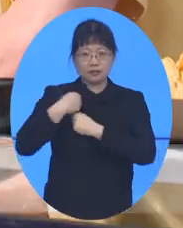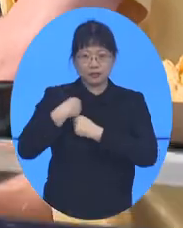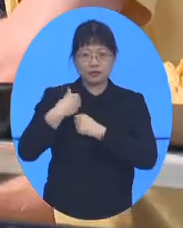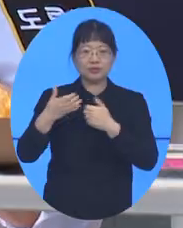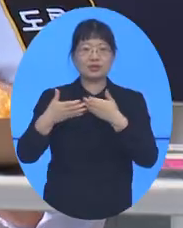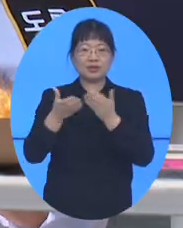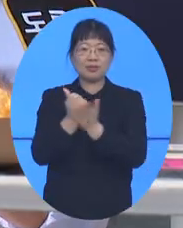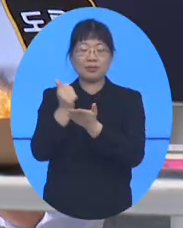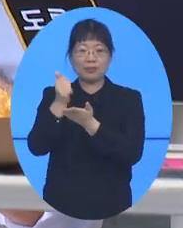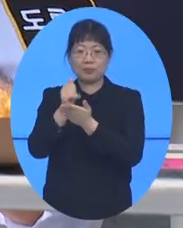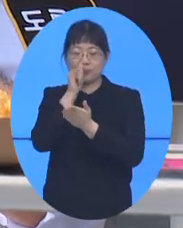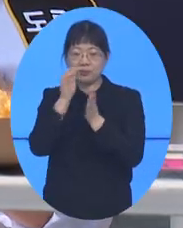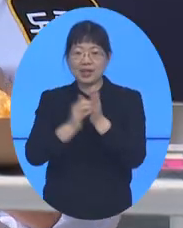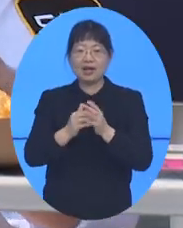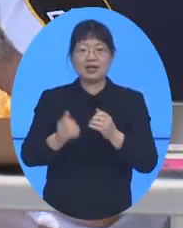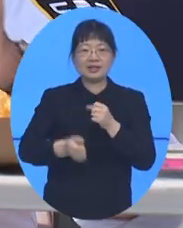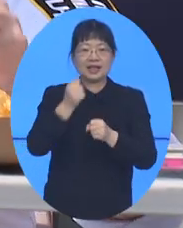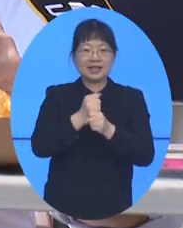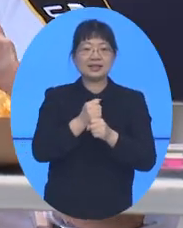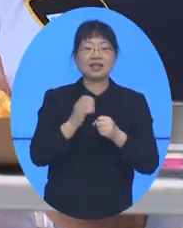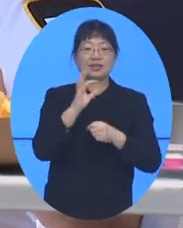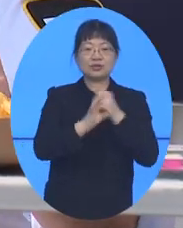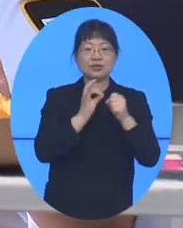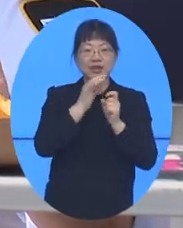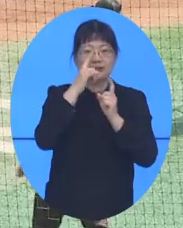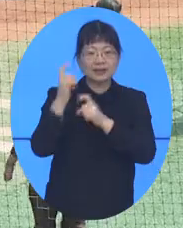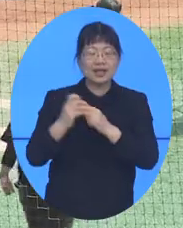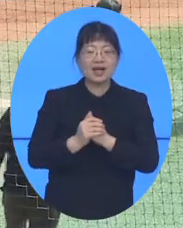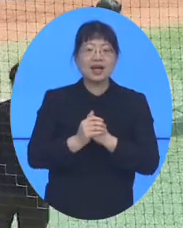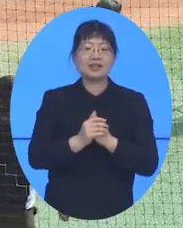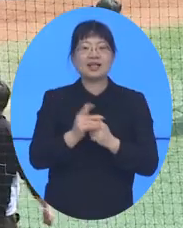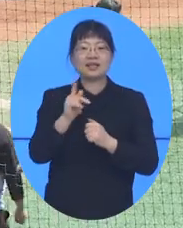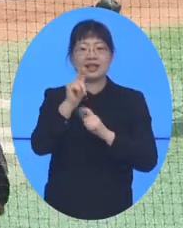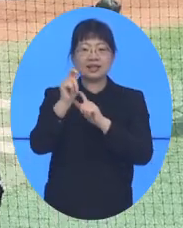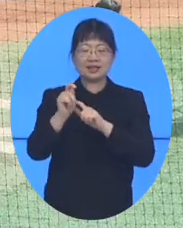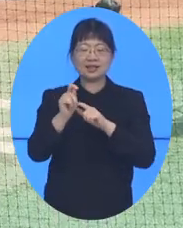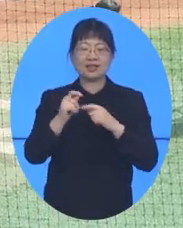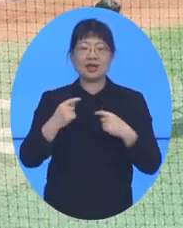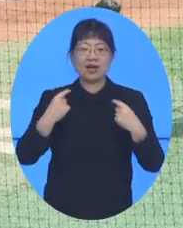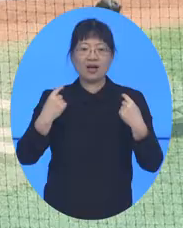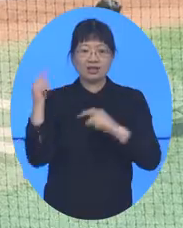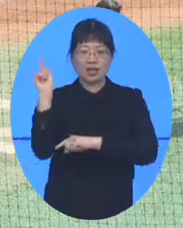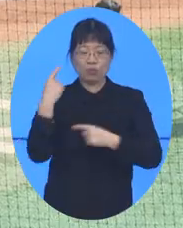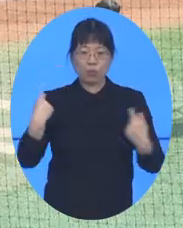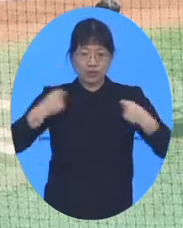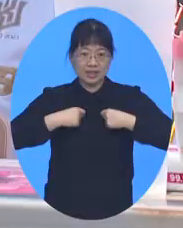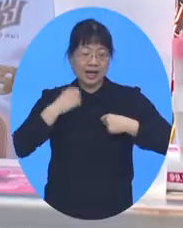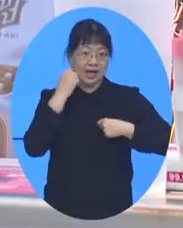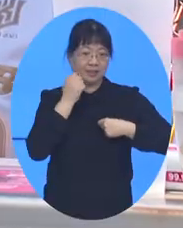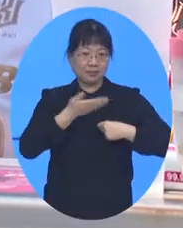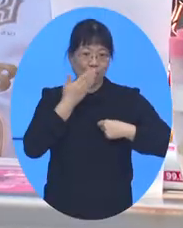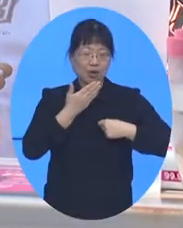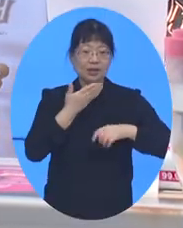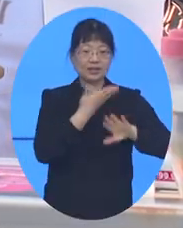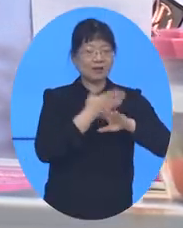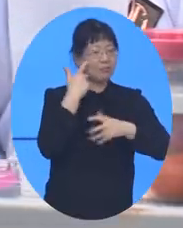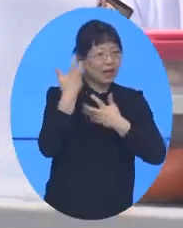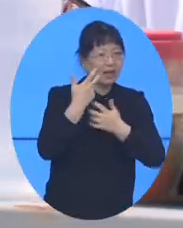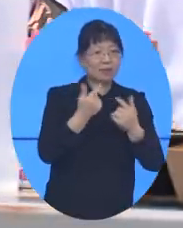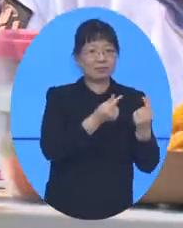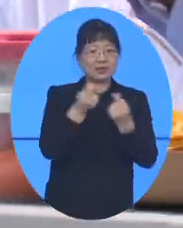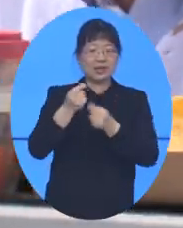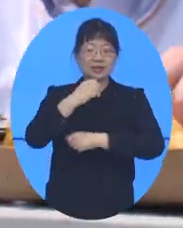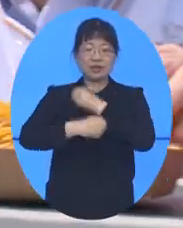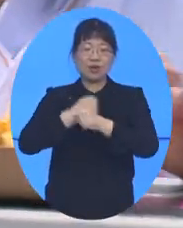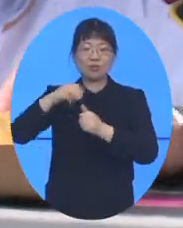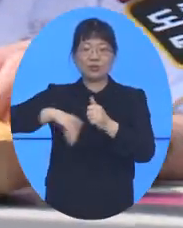사령관입니다. 창단 10주년을 맞은 KT 위즈의 유니폼을 입고 간식을 즐기는 모습이 여느 팬들과 다르지 않습니다. 자유로운